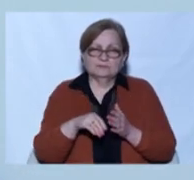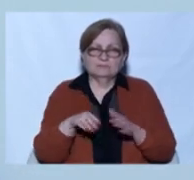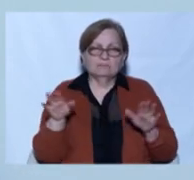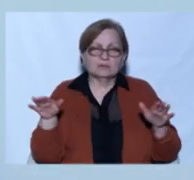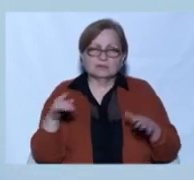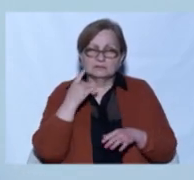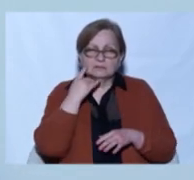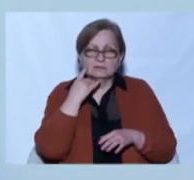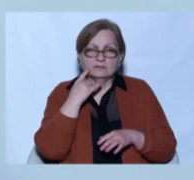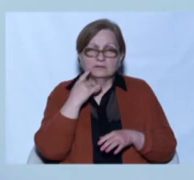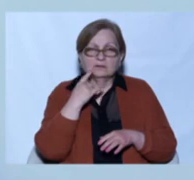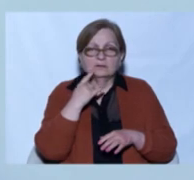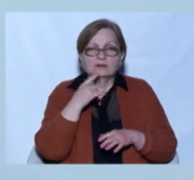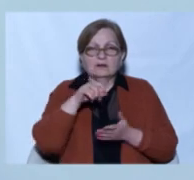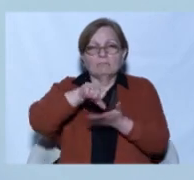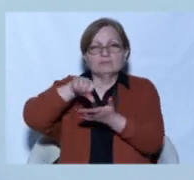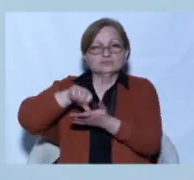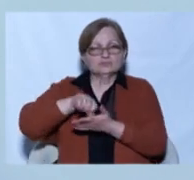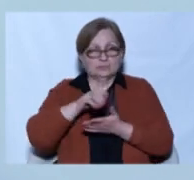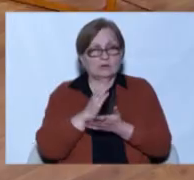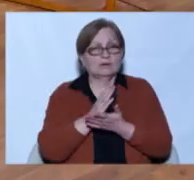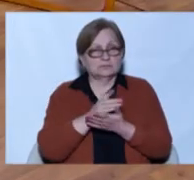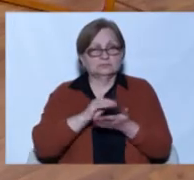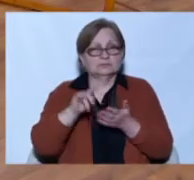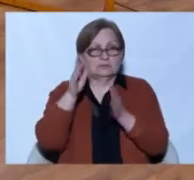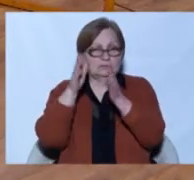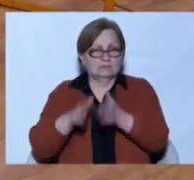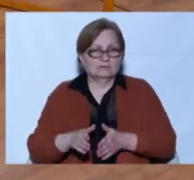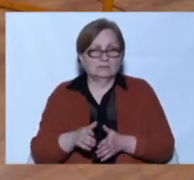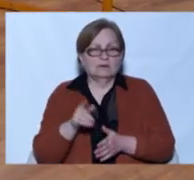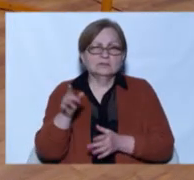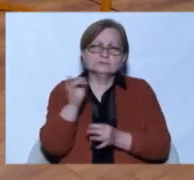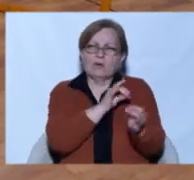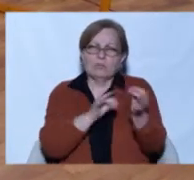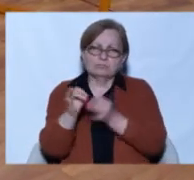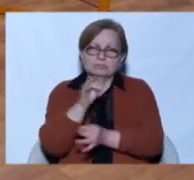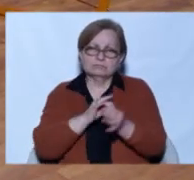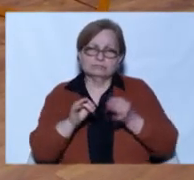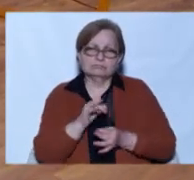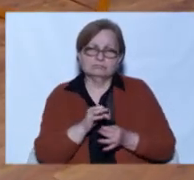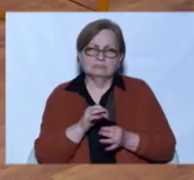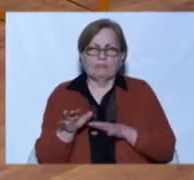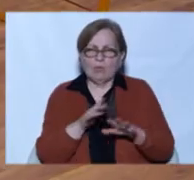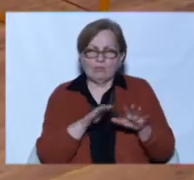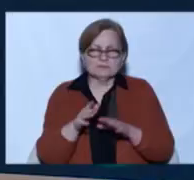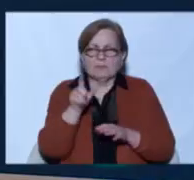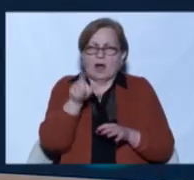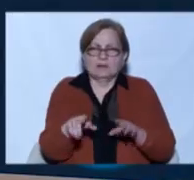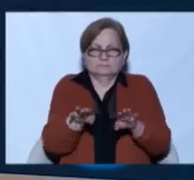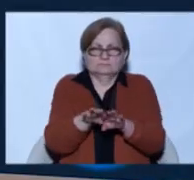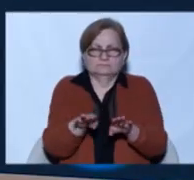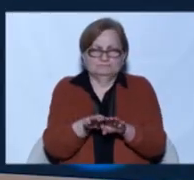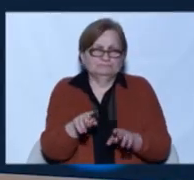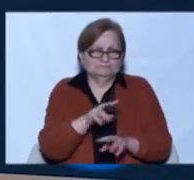ფრინველები პერსონაჟებად არიან გამოსახულნი. ისინი საუბრობენ, მოქმედებენ ისევე